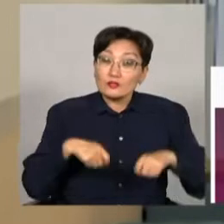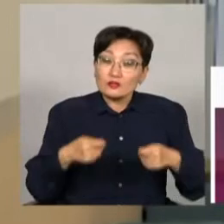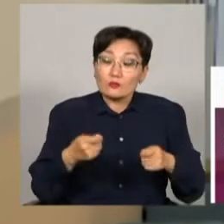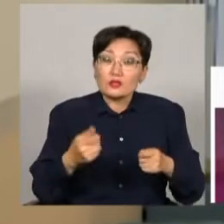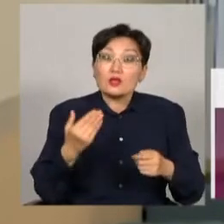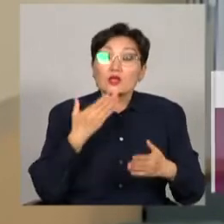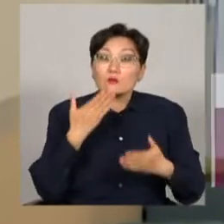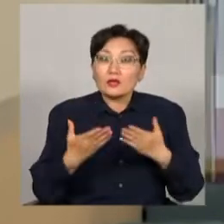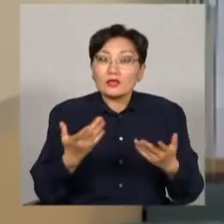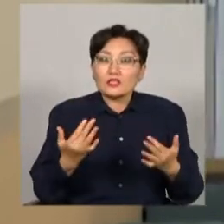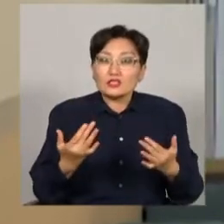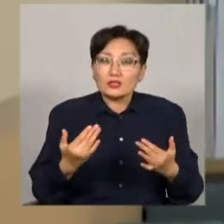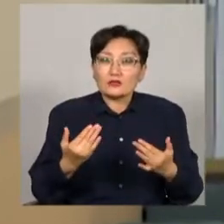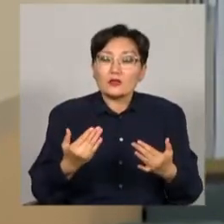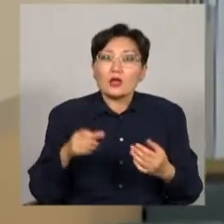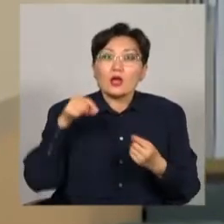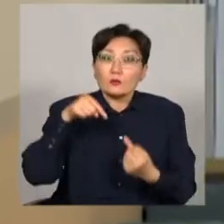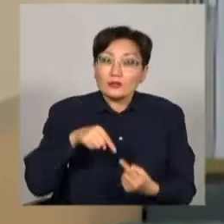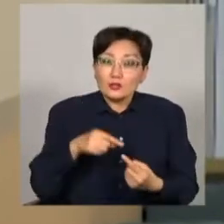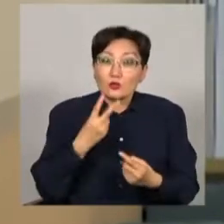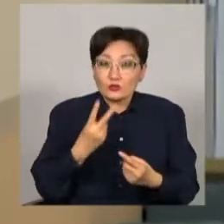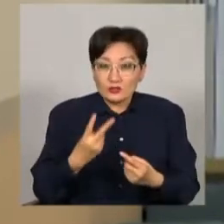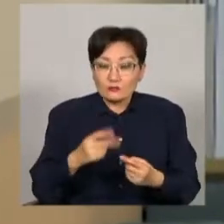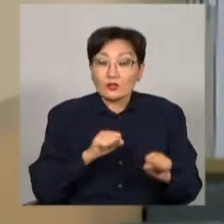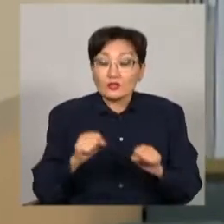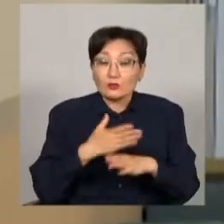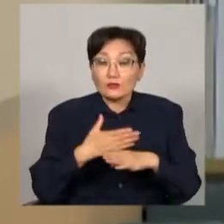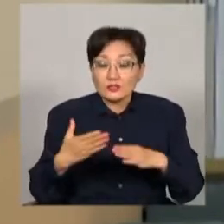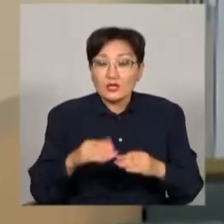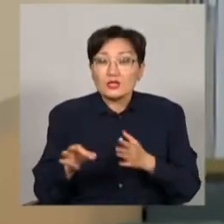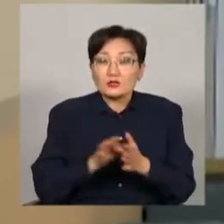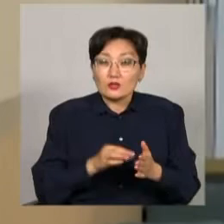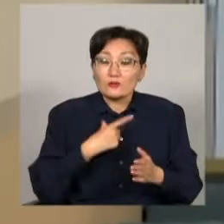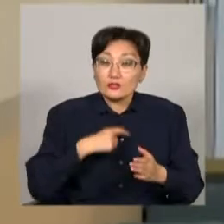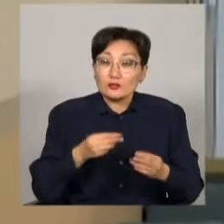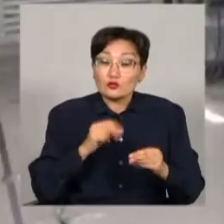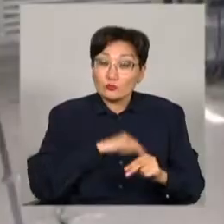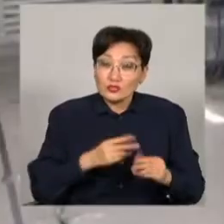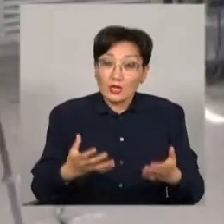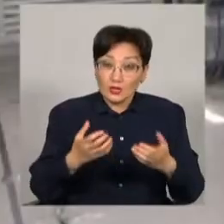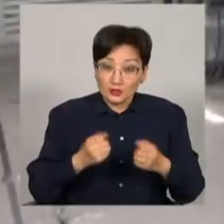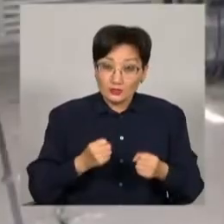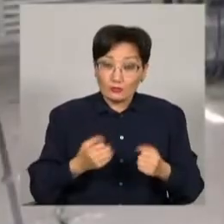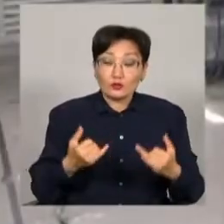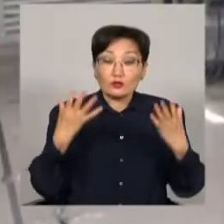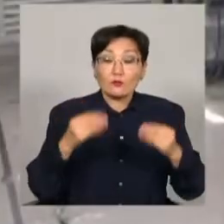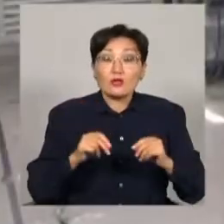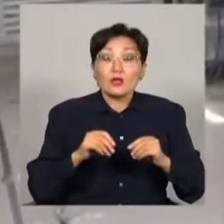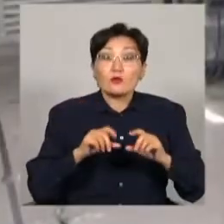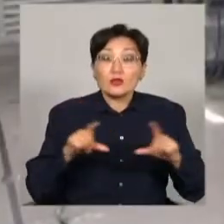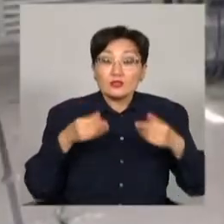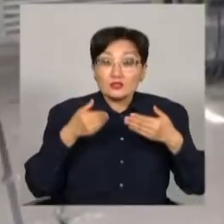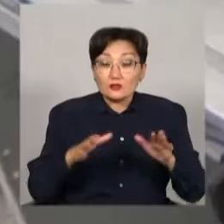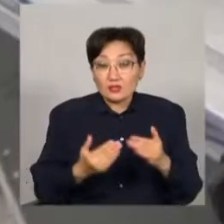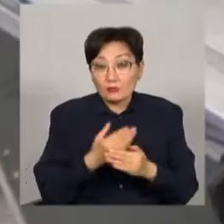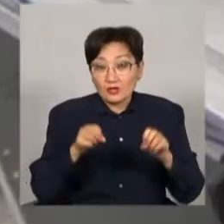оның сұранысқа қаншалықты ие тілек екенін көреді. Қорғағаннан кейін оларды дереу өздеріне жұмысқа алады. Бүгінгі таңда мектеп түлектері үшін